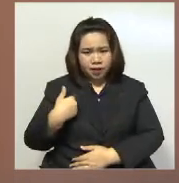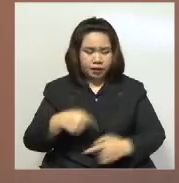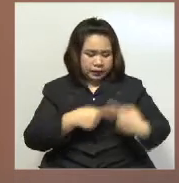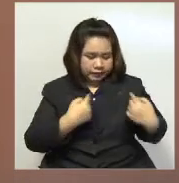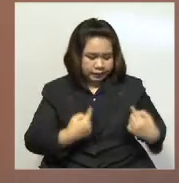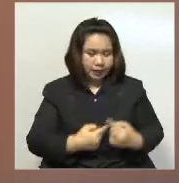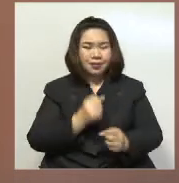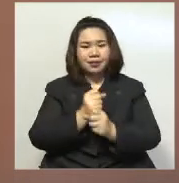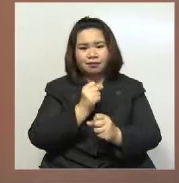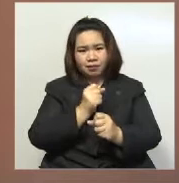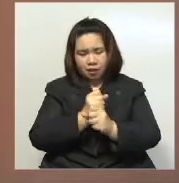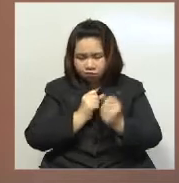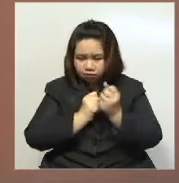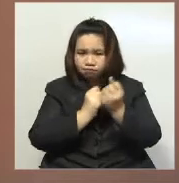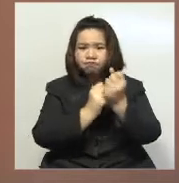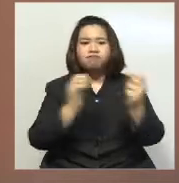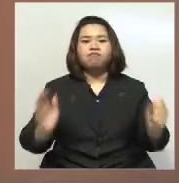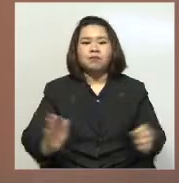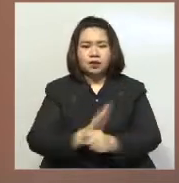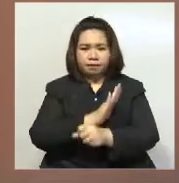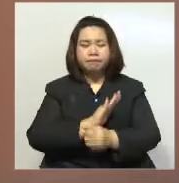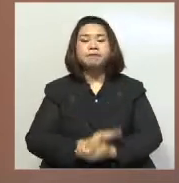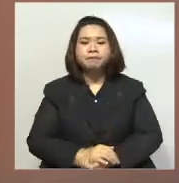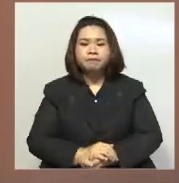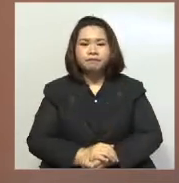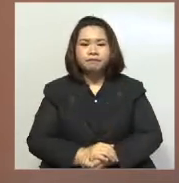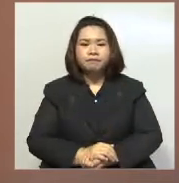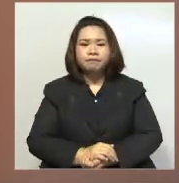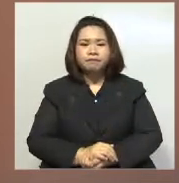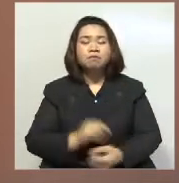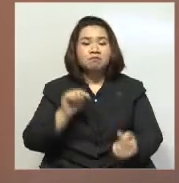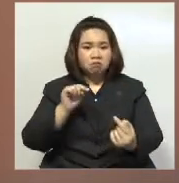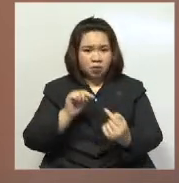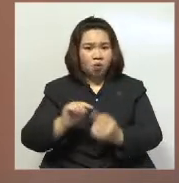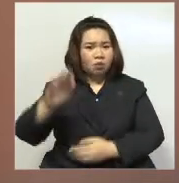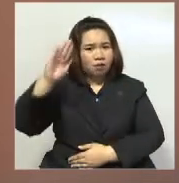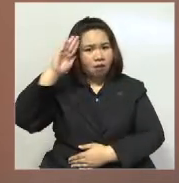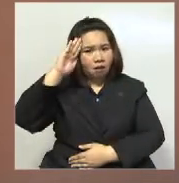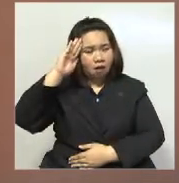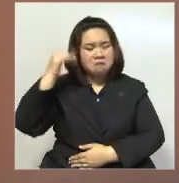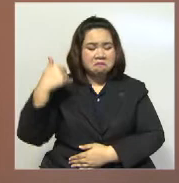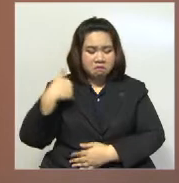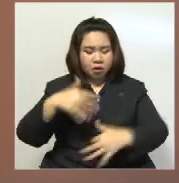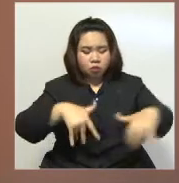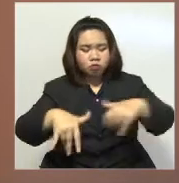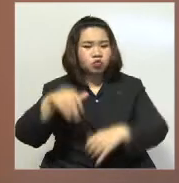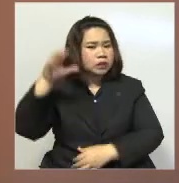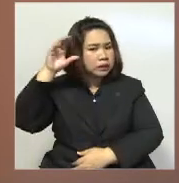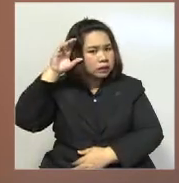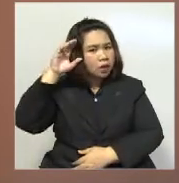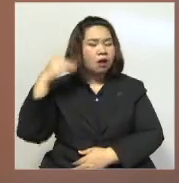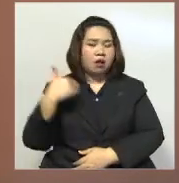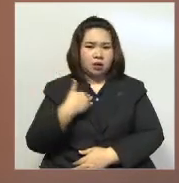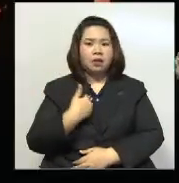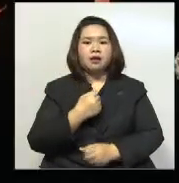ทอุทิศตนปฏิบัติภารกิจอย่างเต็มกำลังความสามารถสมกับที่สถาบันทหารได้รับความเชื่อมั่นไว้วาง